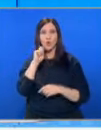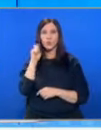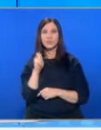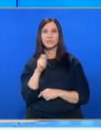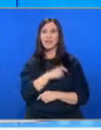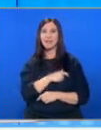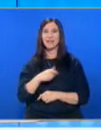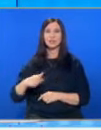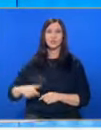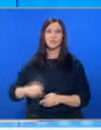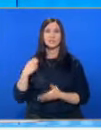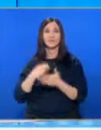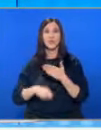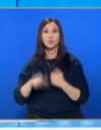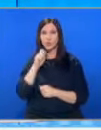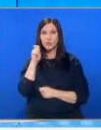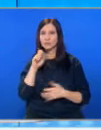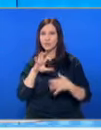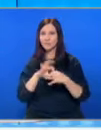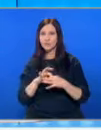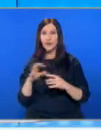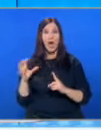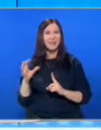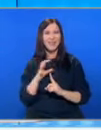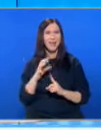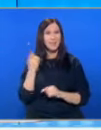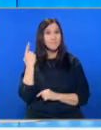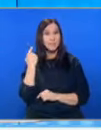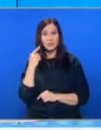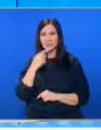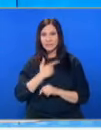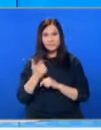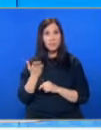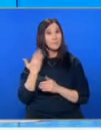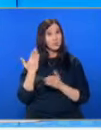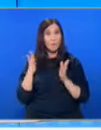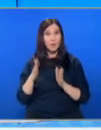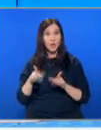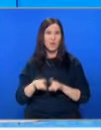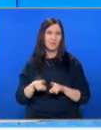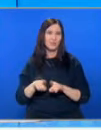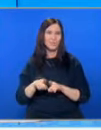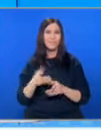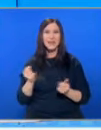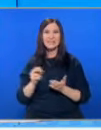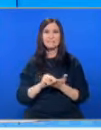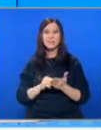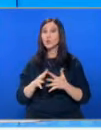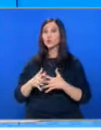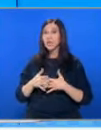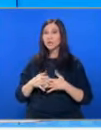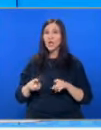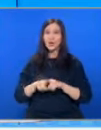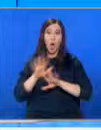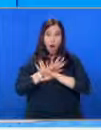украински националисти и твърдението за украинска връзка в атентата от миналата седмица беше определено като безмислица от Съединените щати и